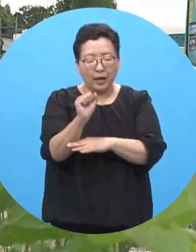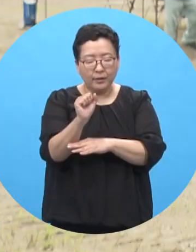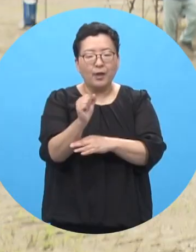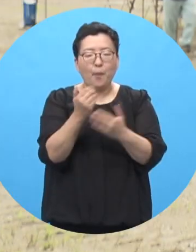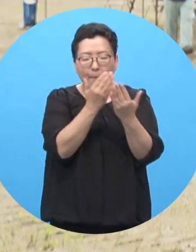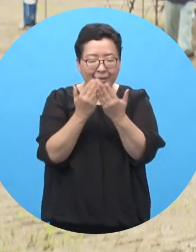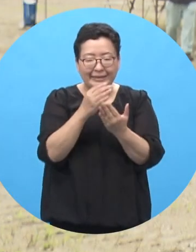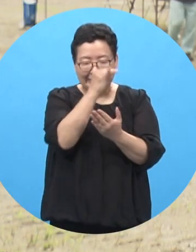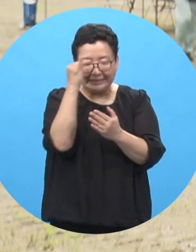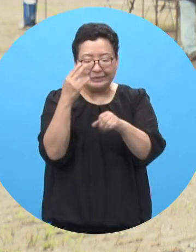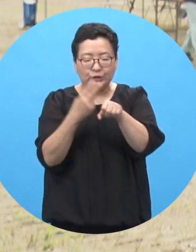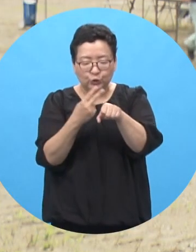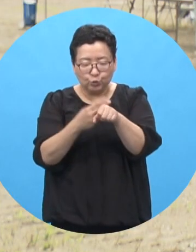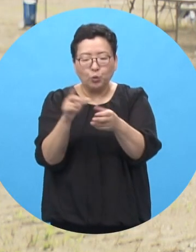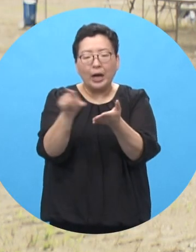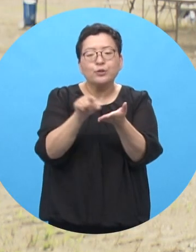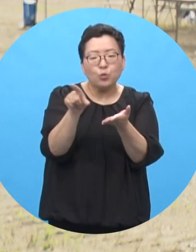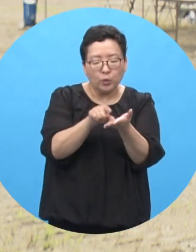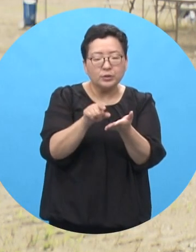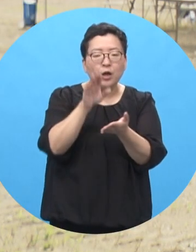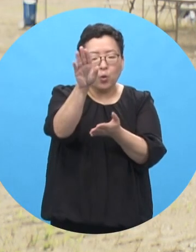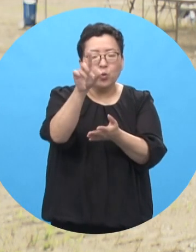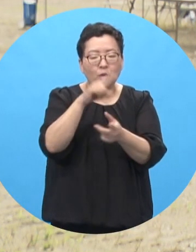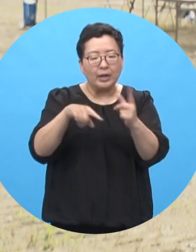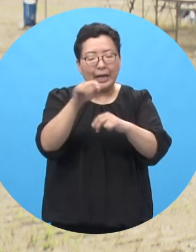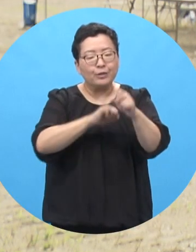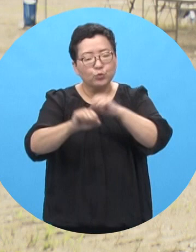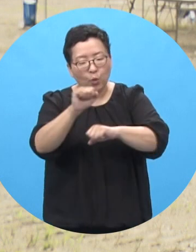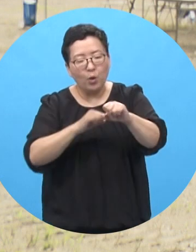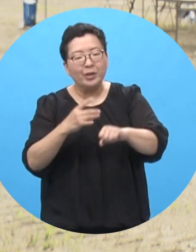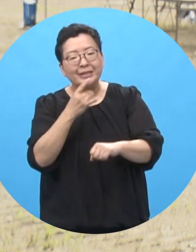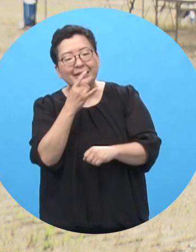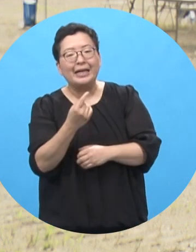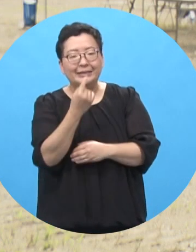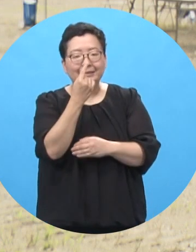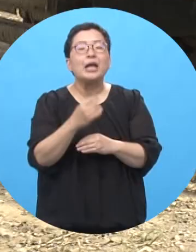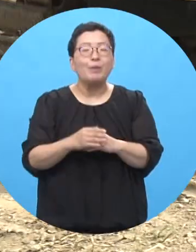し、今後ますますご活躍いただけることを期待しております。